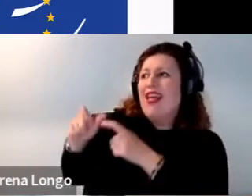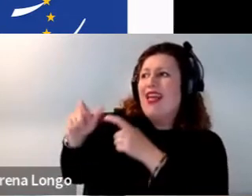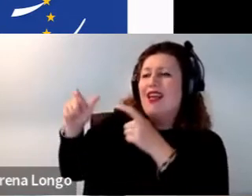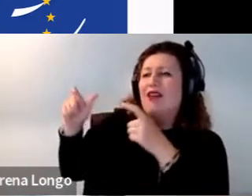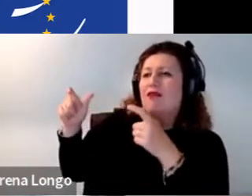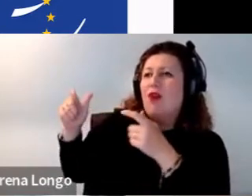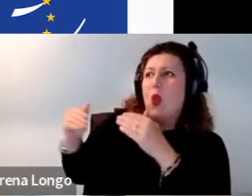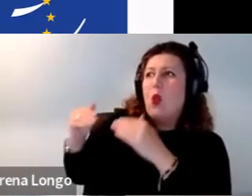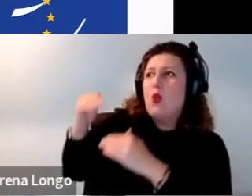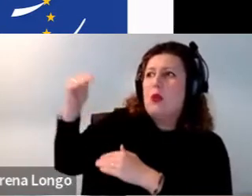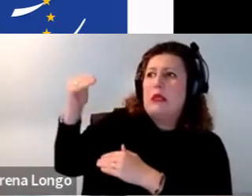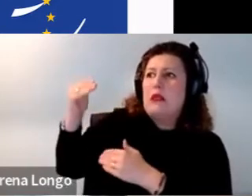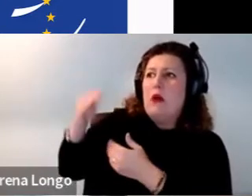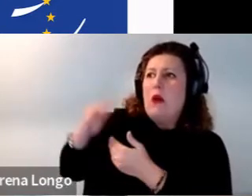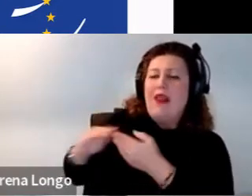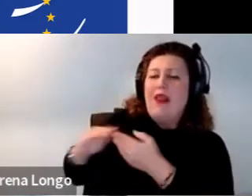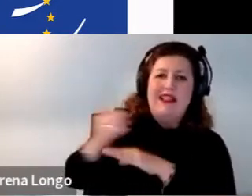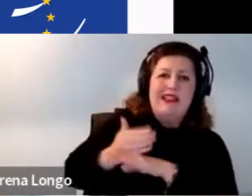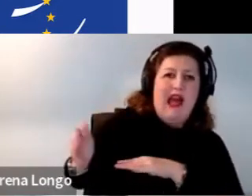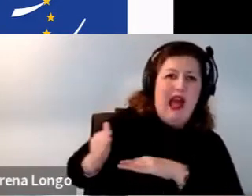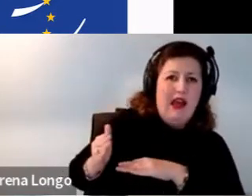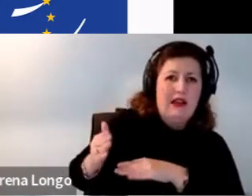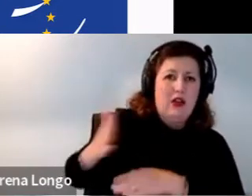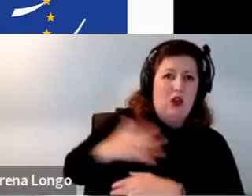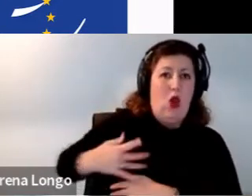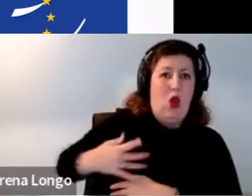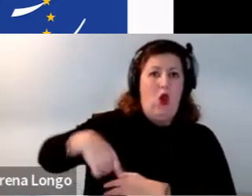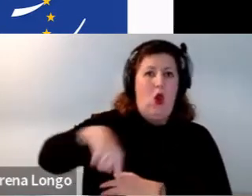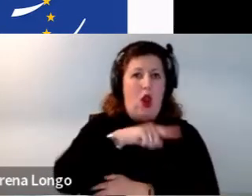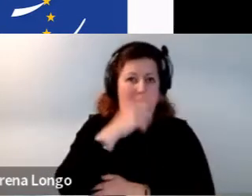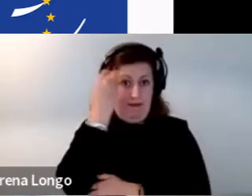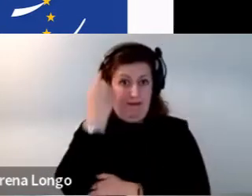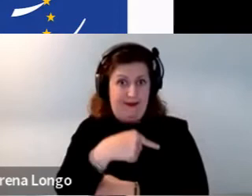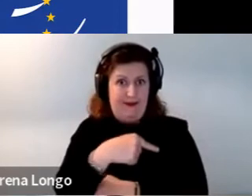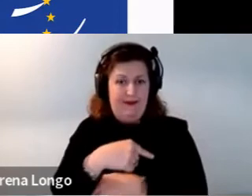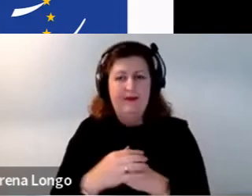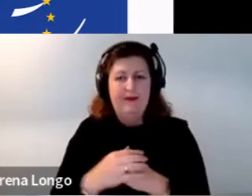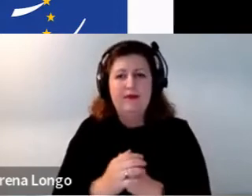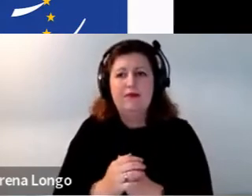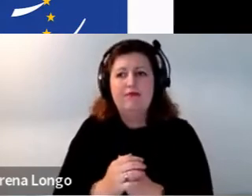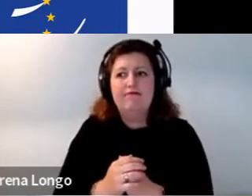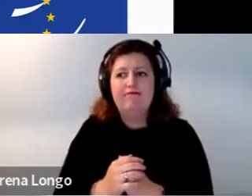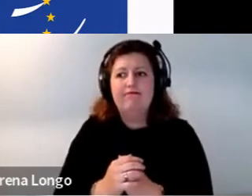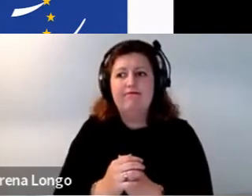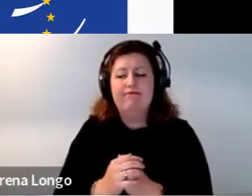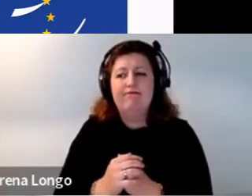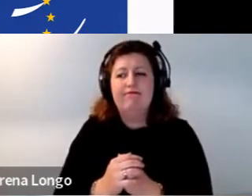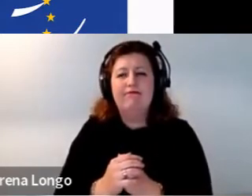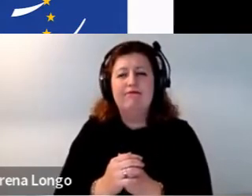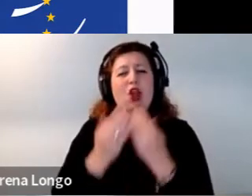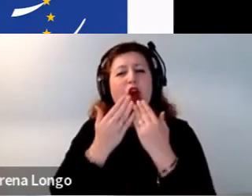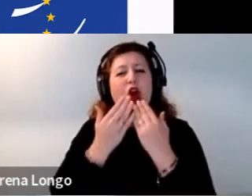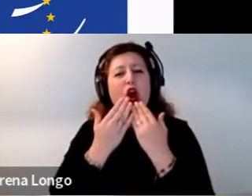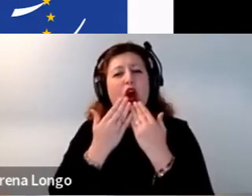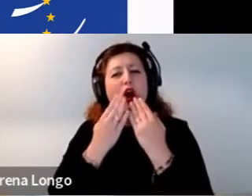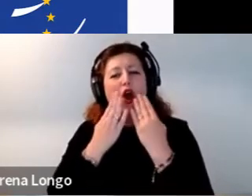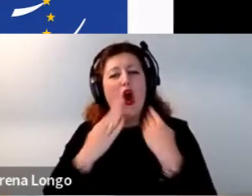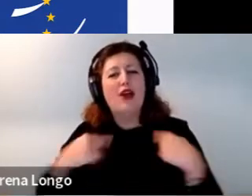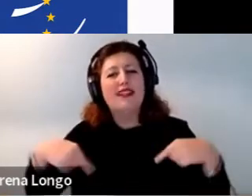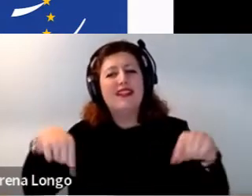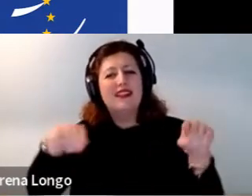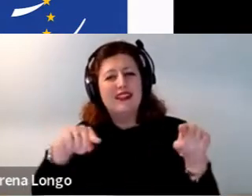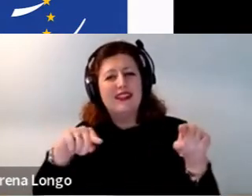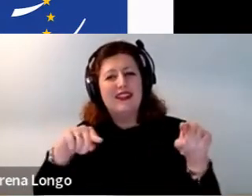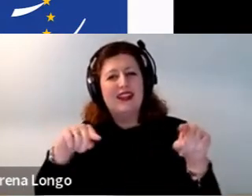evoluzione. Poi abbiamo una risoluzione del Consiglio d'Europa, che parte appunto dalle regole e